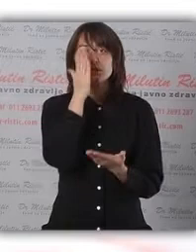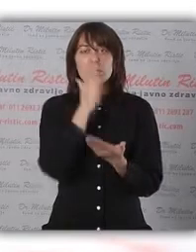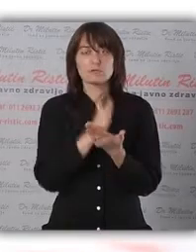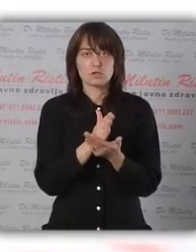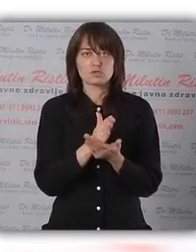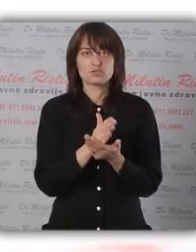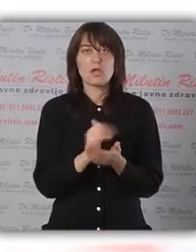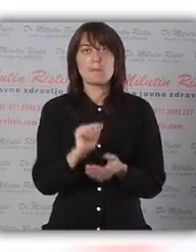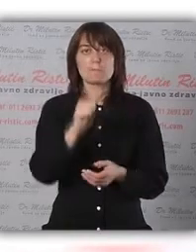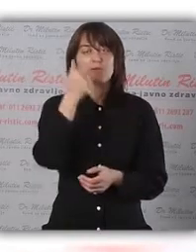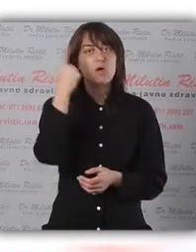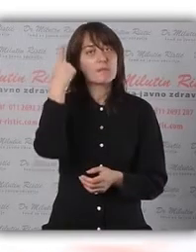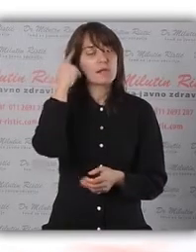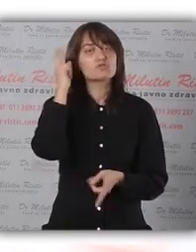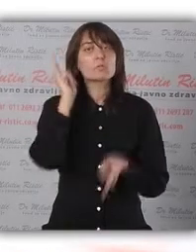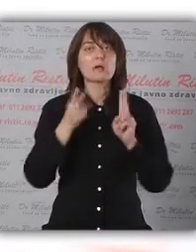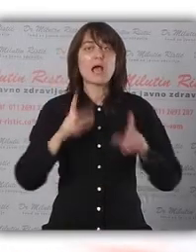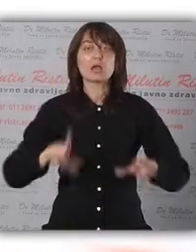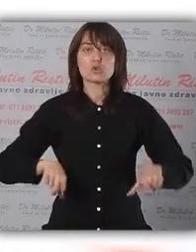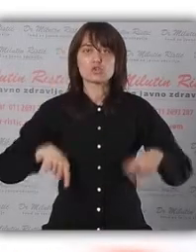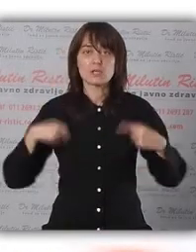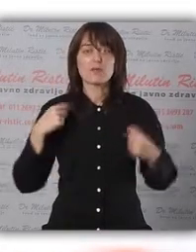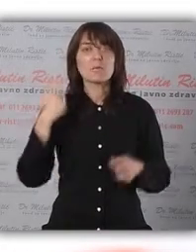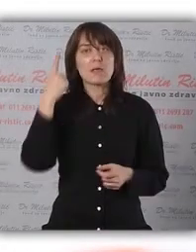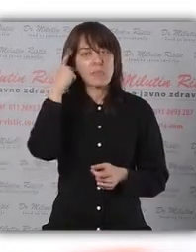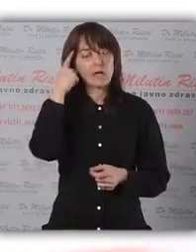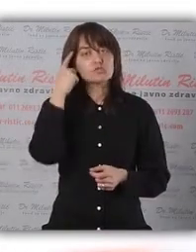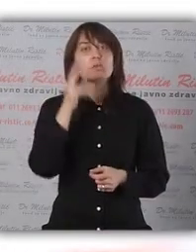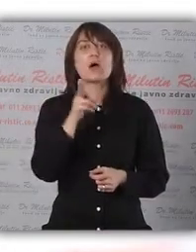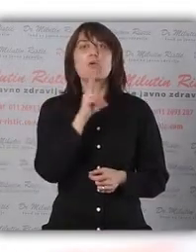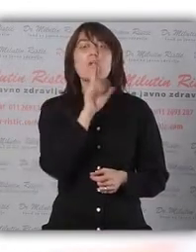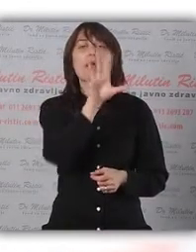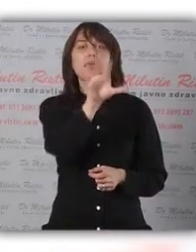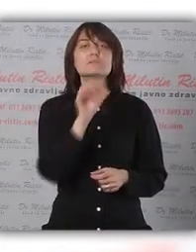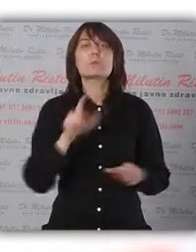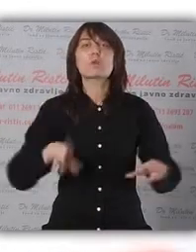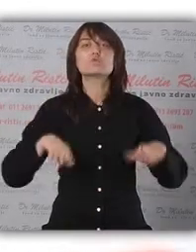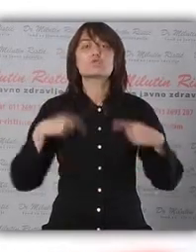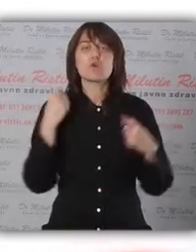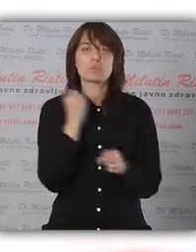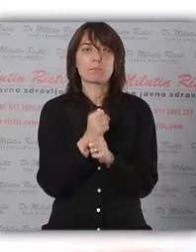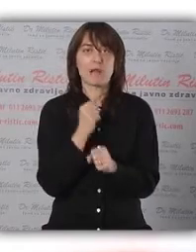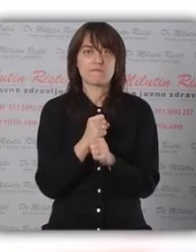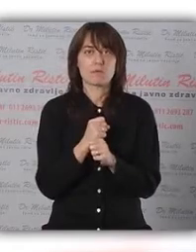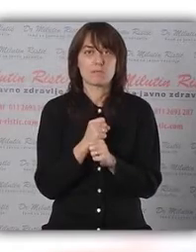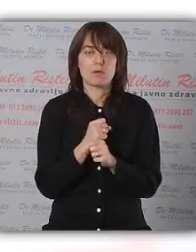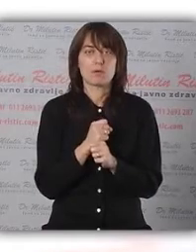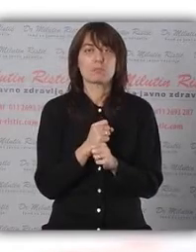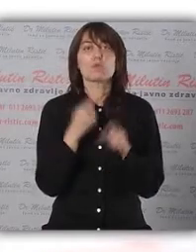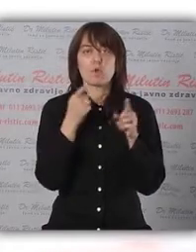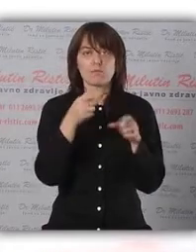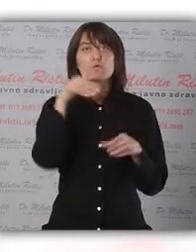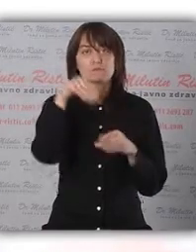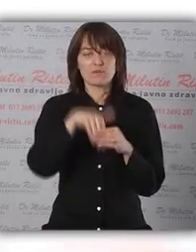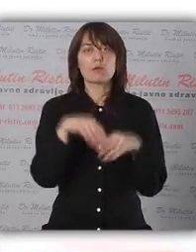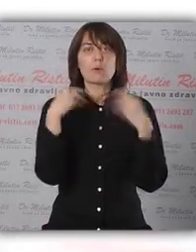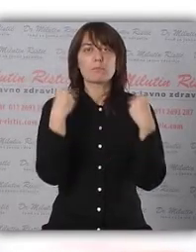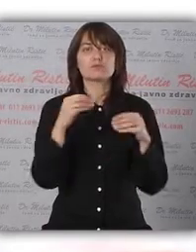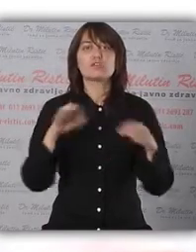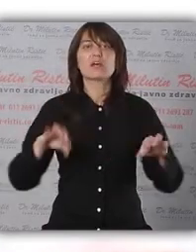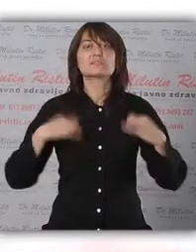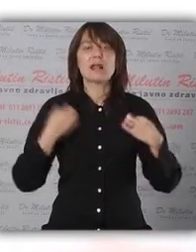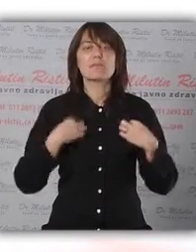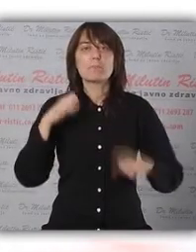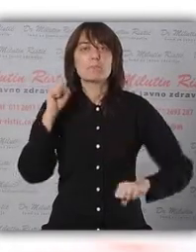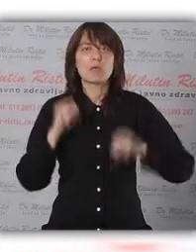se tiče prevashodno načina kako živimo i načina koje izbore u životu pravimo. Ovo je